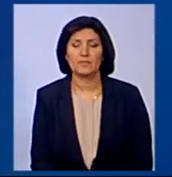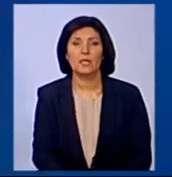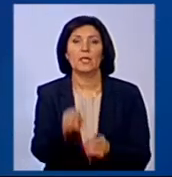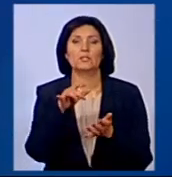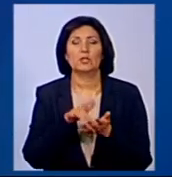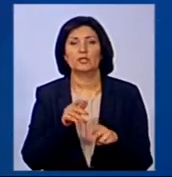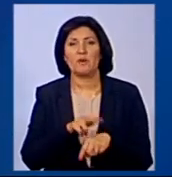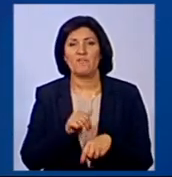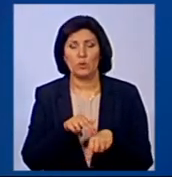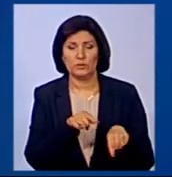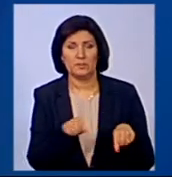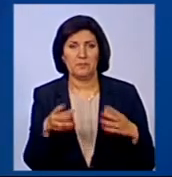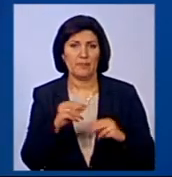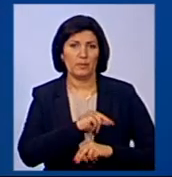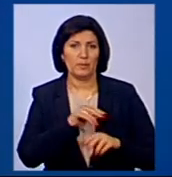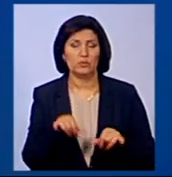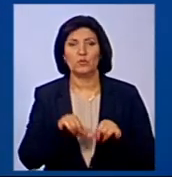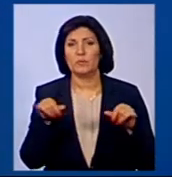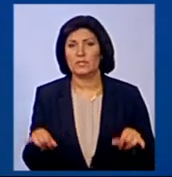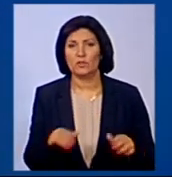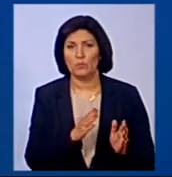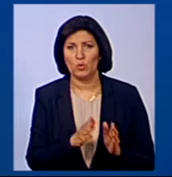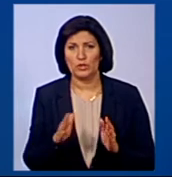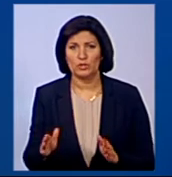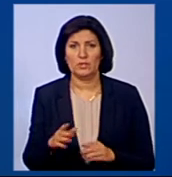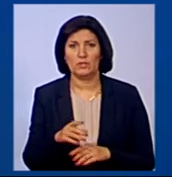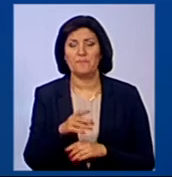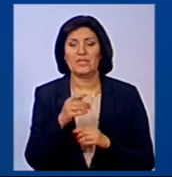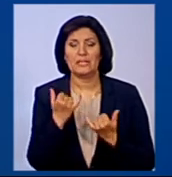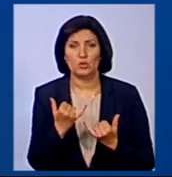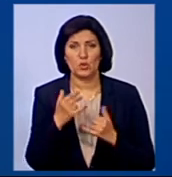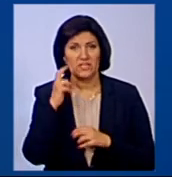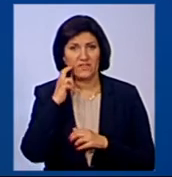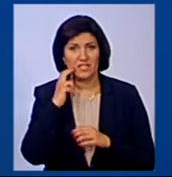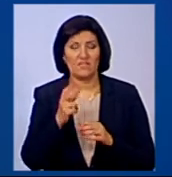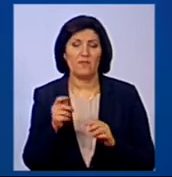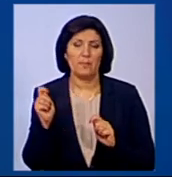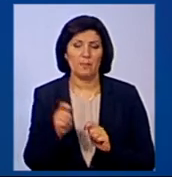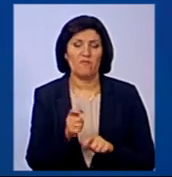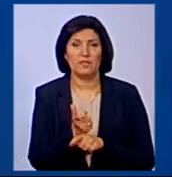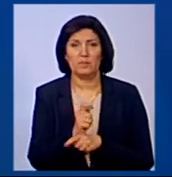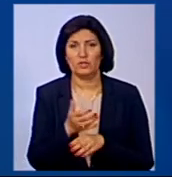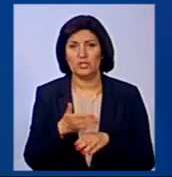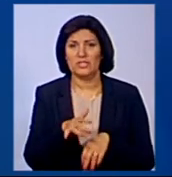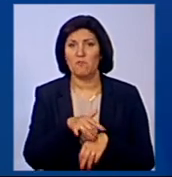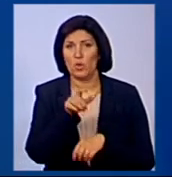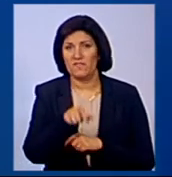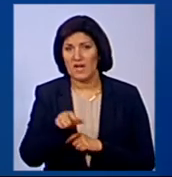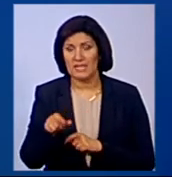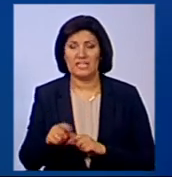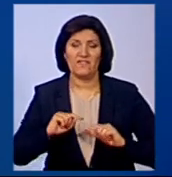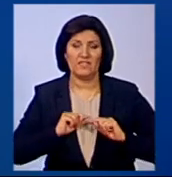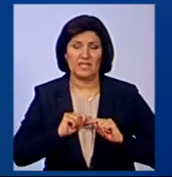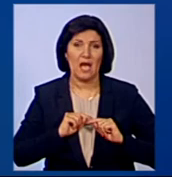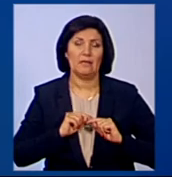Столичні правоохоронці цими днями працюють в посиленому режимі, додав Крищенко. Сьогодні в Київ прибуває більша частина вболівальників. Фінал